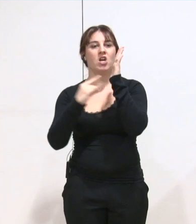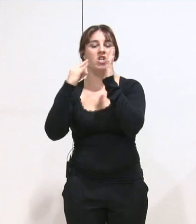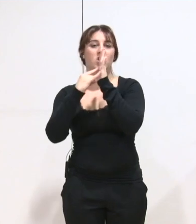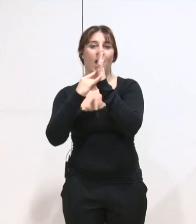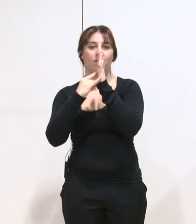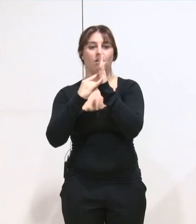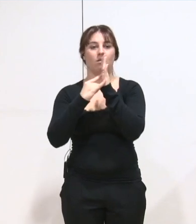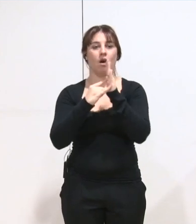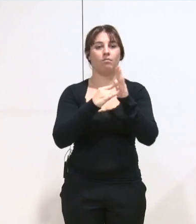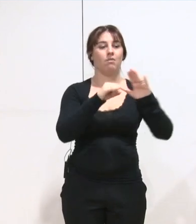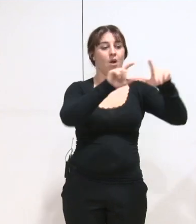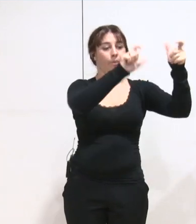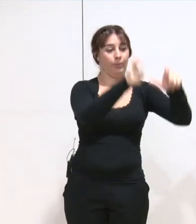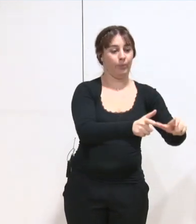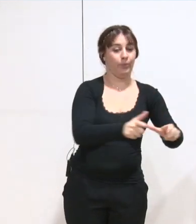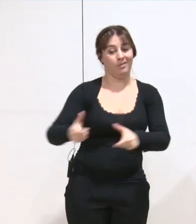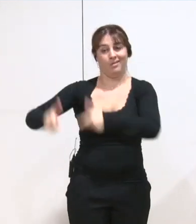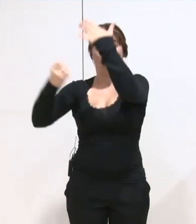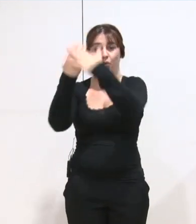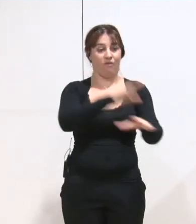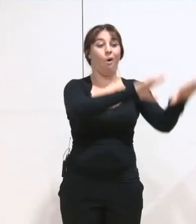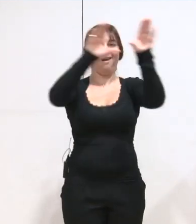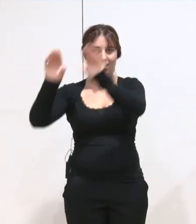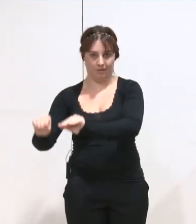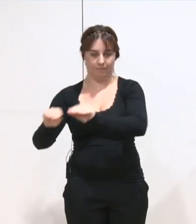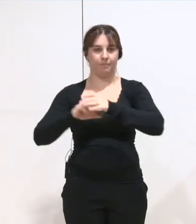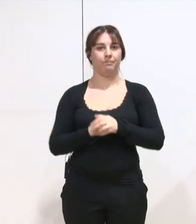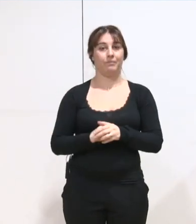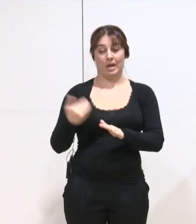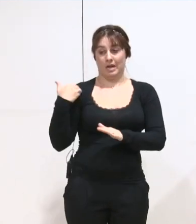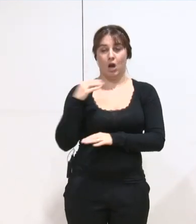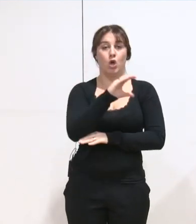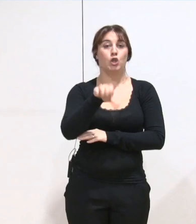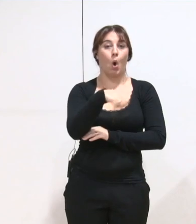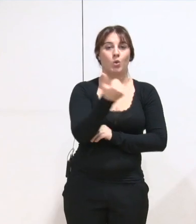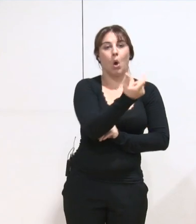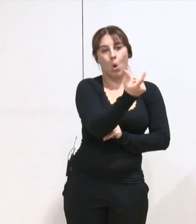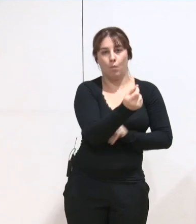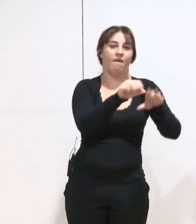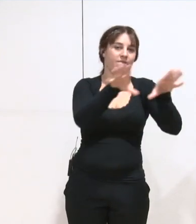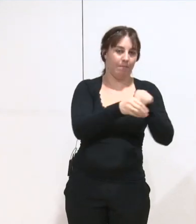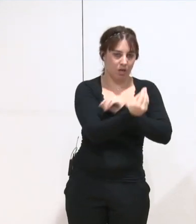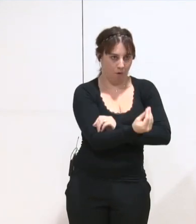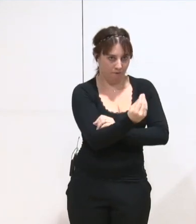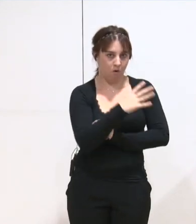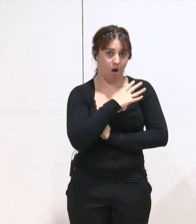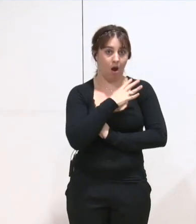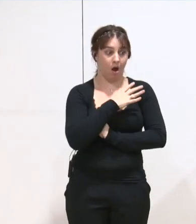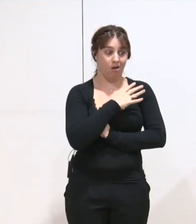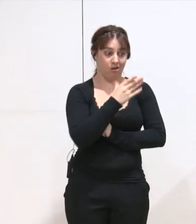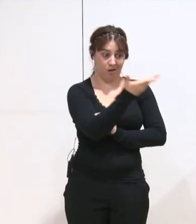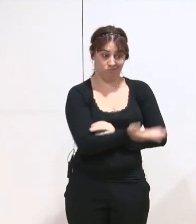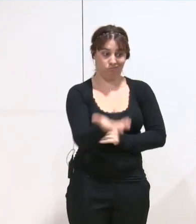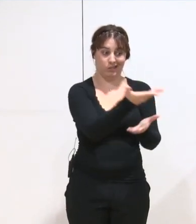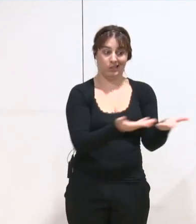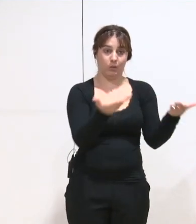de relogement. Donc, je viens de le dire, 111 familles, ménages sont concernés. Cela veut donc dire que dans